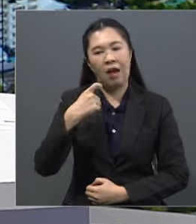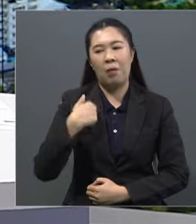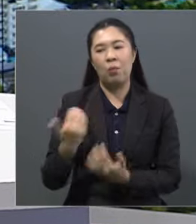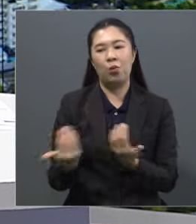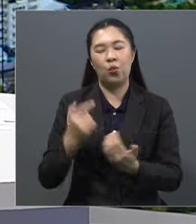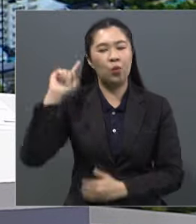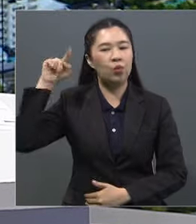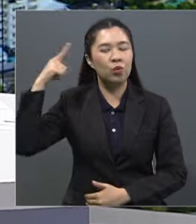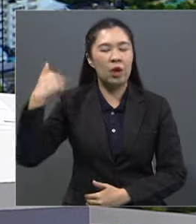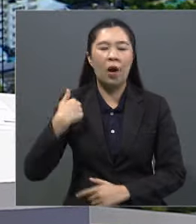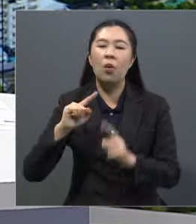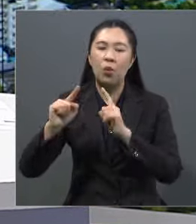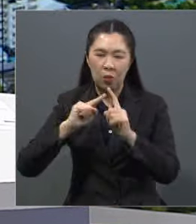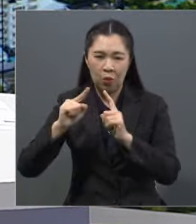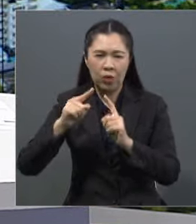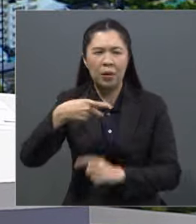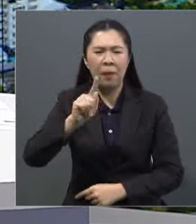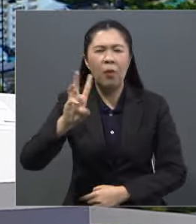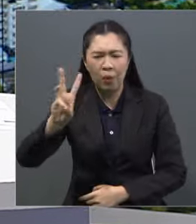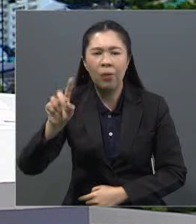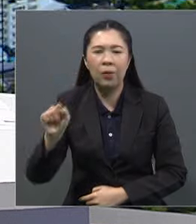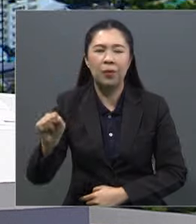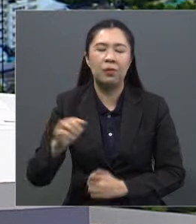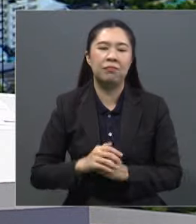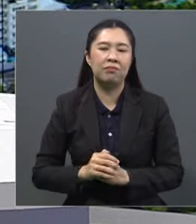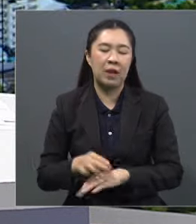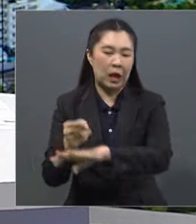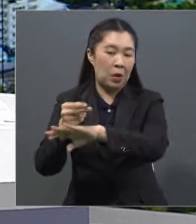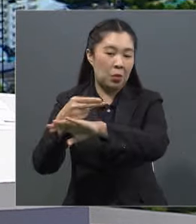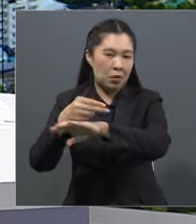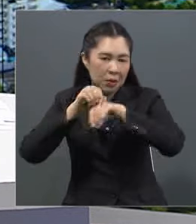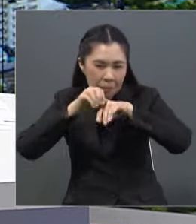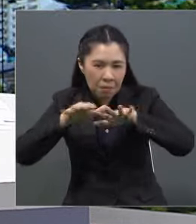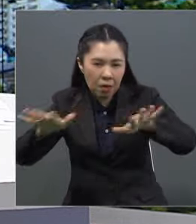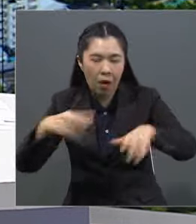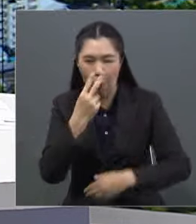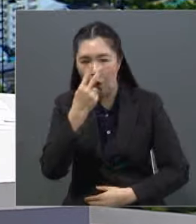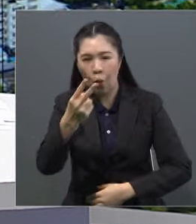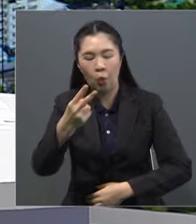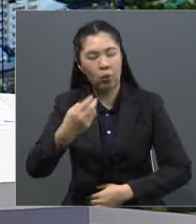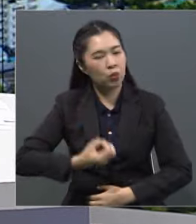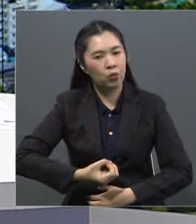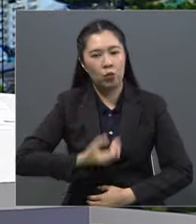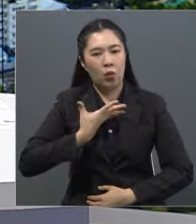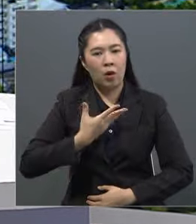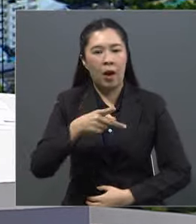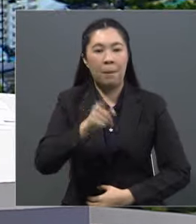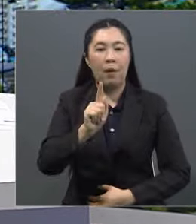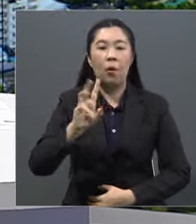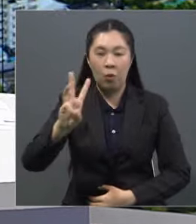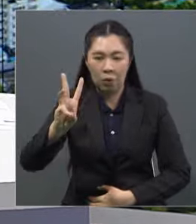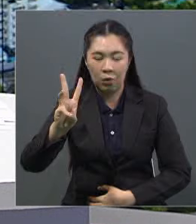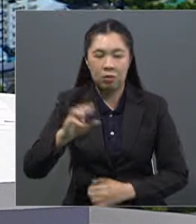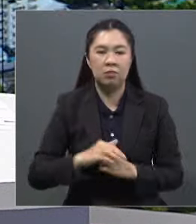บบนี้แล้วนะคะสำหรับเด็กวัยประถมและล่าสุดแต่ที่มีคลิปออกมาตกอกตกใจยิ่งไปกว่าอันนี้คือเด็กป.6ที่เล่าให้ฟังใช่ไหมคะ แต่